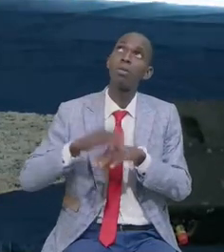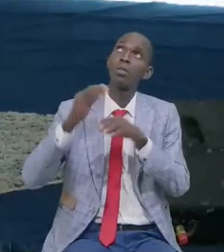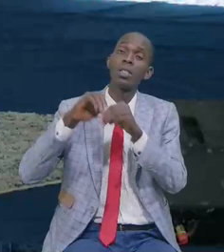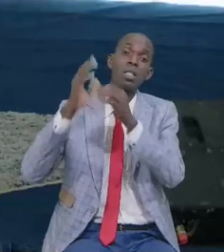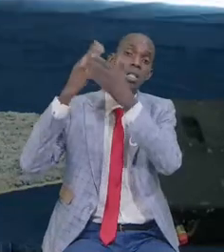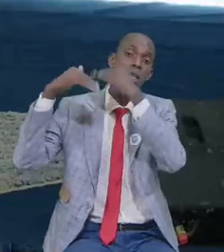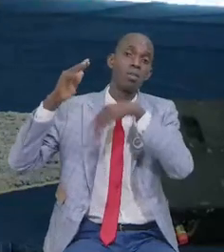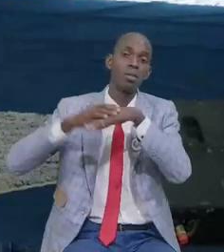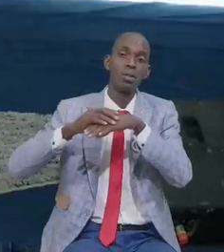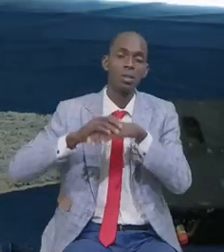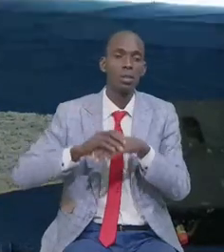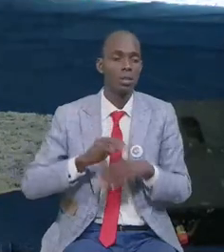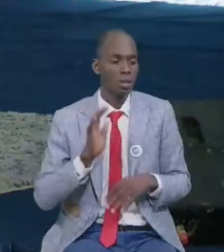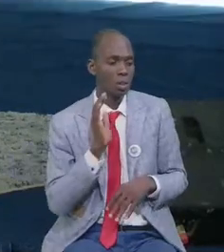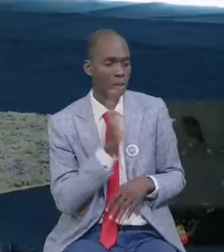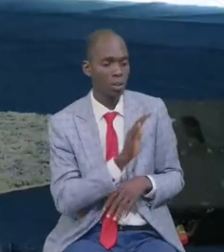ses attentes.